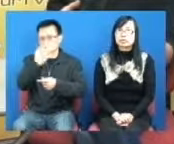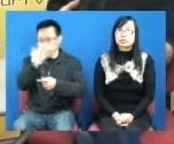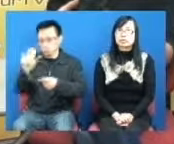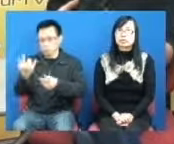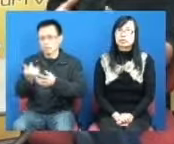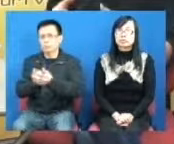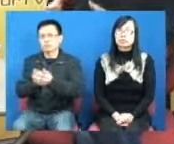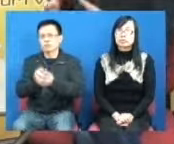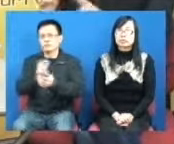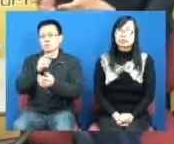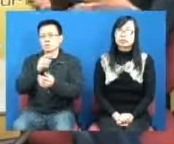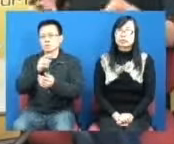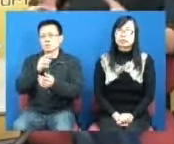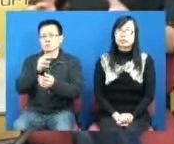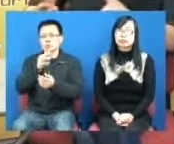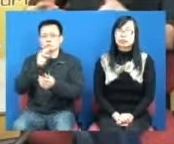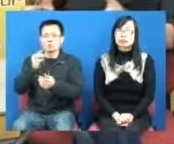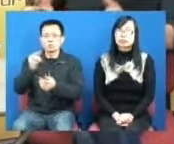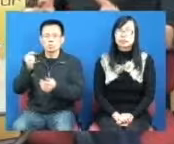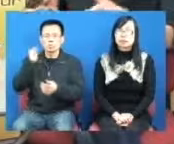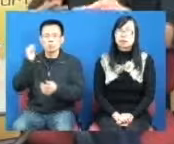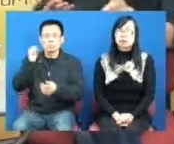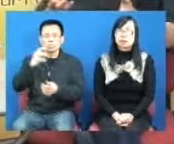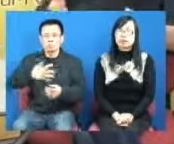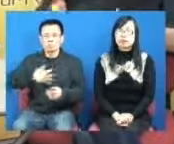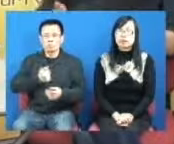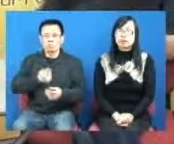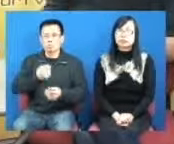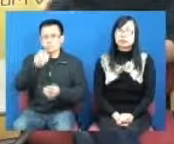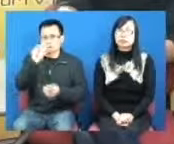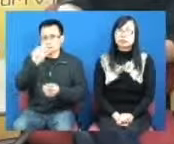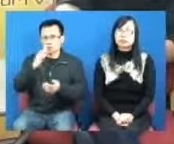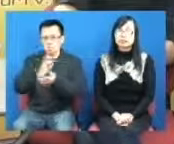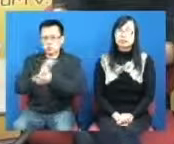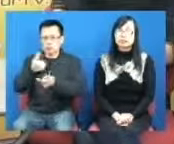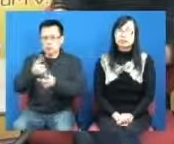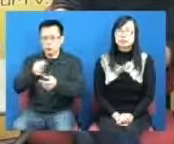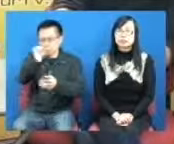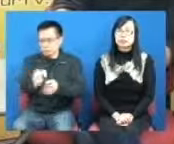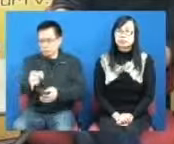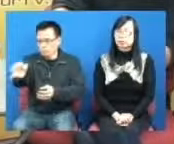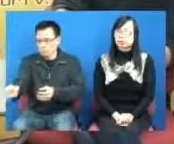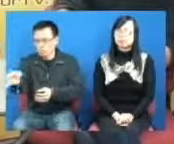過張建忠經常很喜歡和大家說什麼三條支柱大家說什麼三條支柱好像一張桌一樣